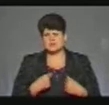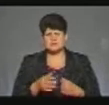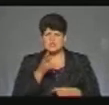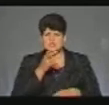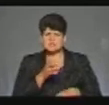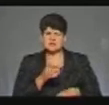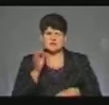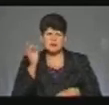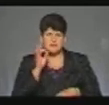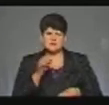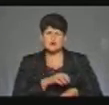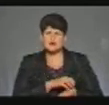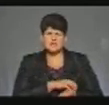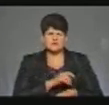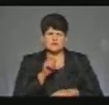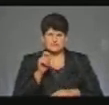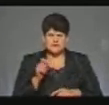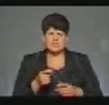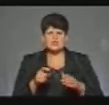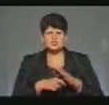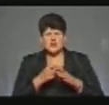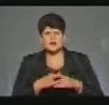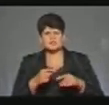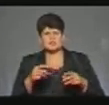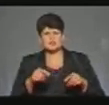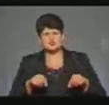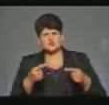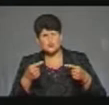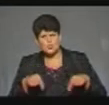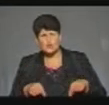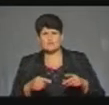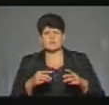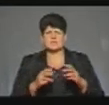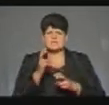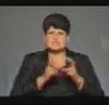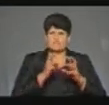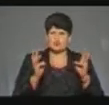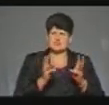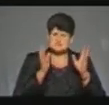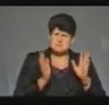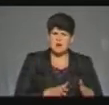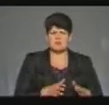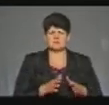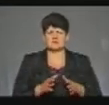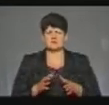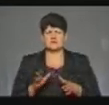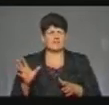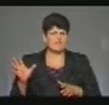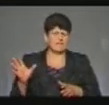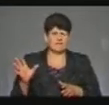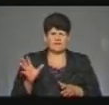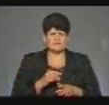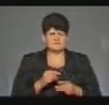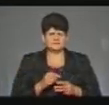війни. Маса людей загинуло, шахти зруйновані, заводи спалені, підірвані радянською армією чи німцями. Обоє гарно старалися на українській